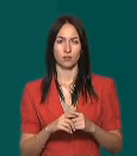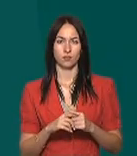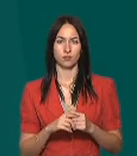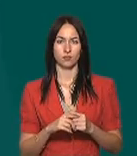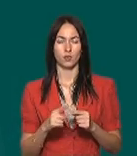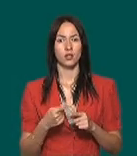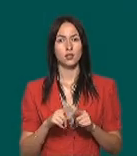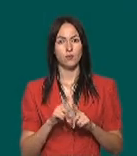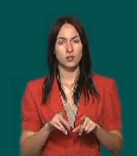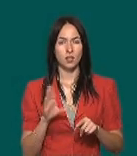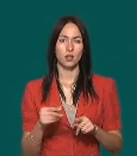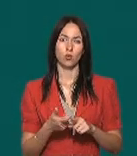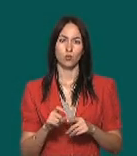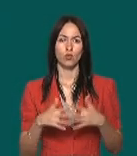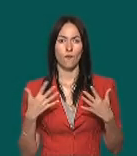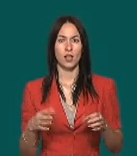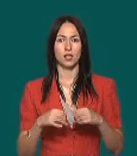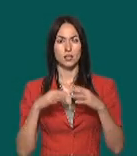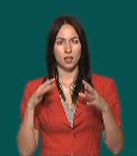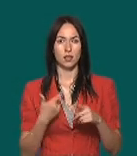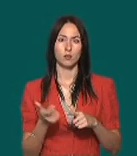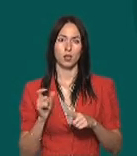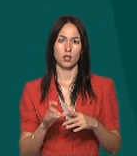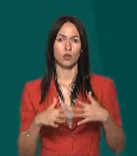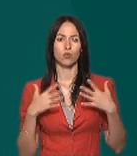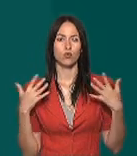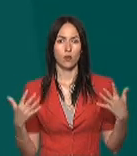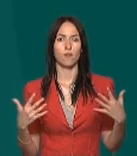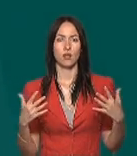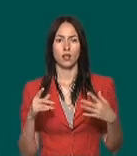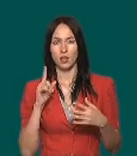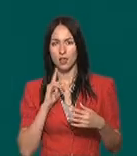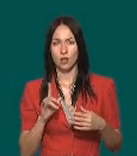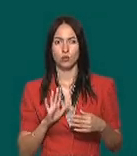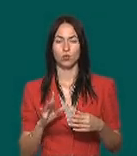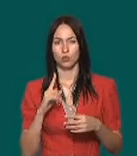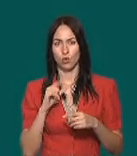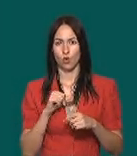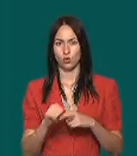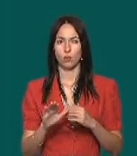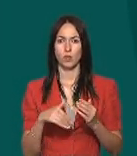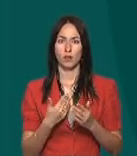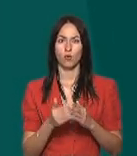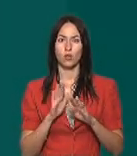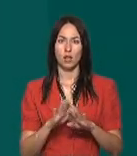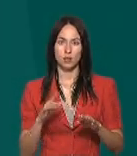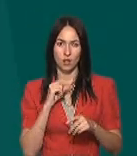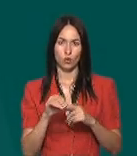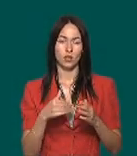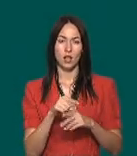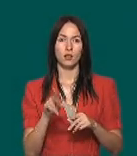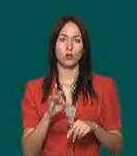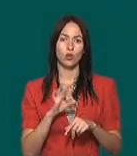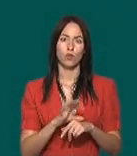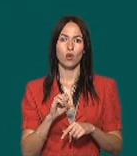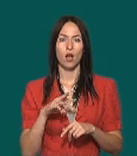все-таки йде дуже велике задимлення, дуже великі незручності, особливо для дітей, особливо для тих, хто хворий на астму